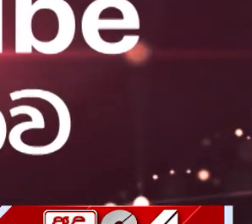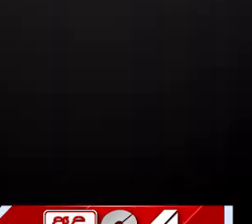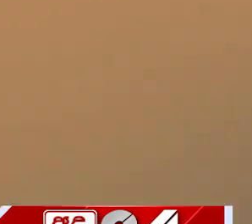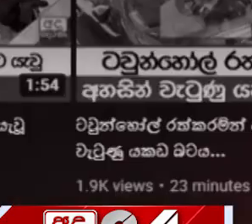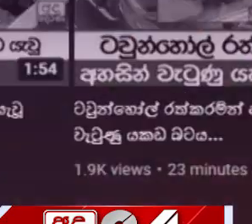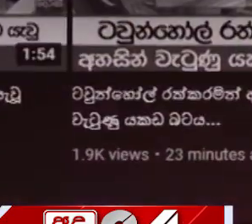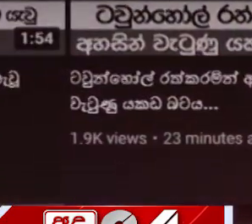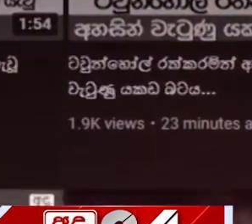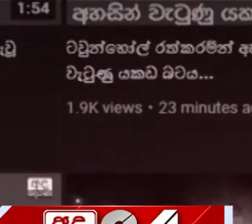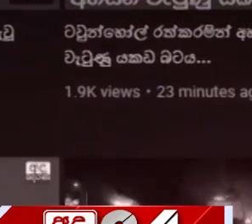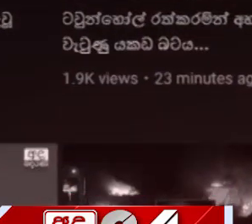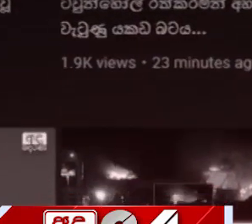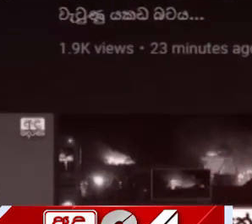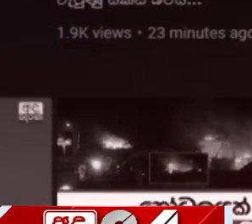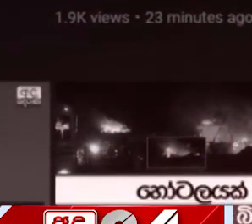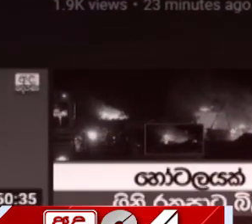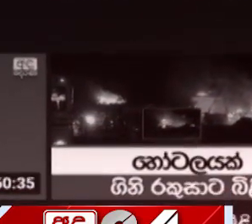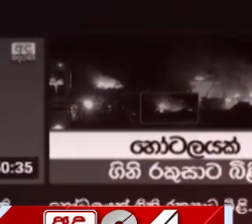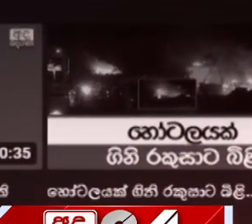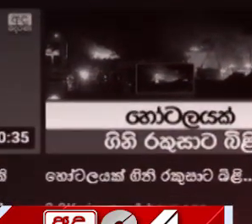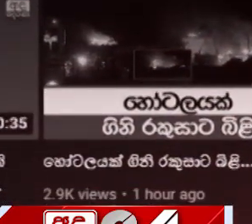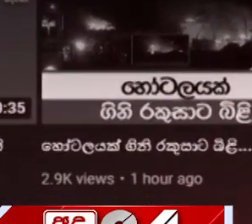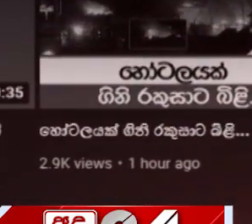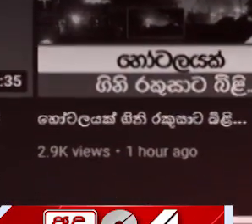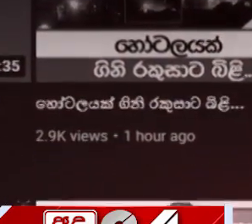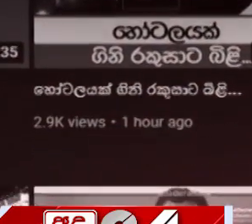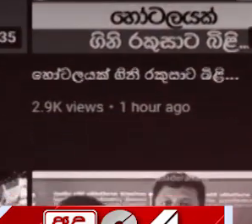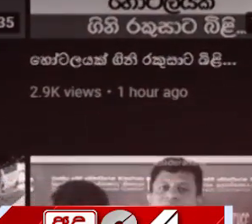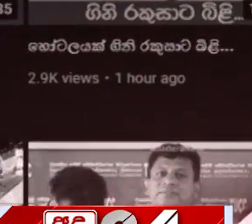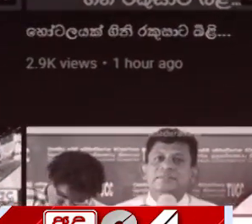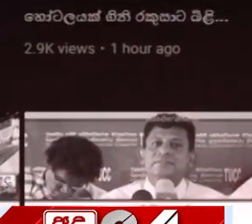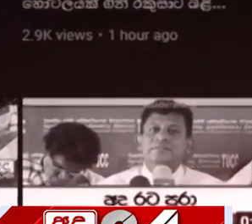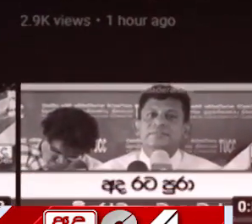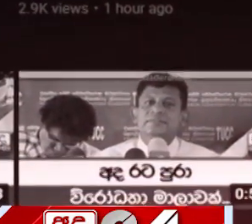nali kabe YouTube ada derana dan subscribe kerana.